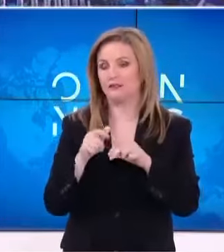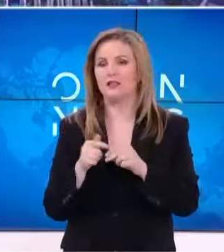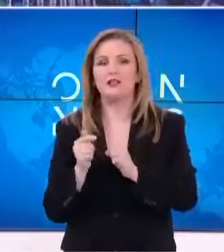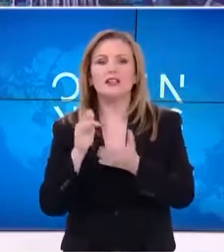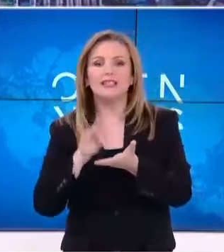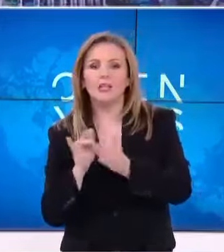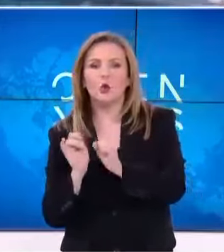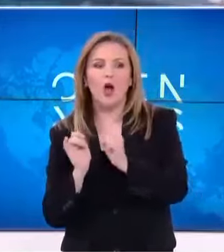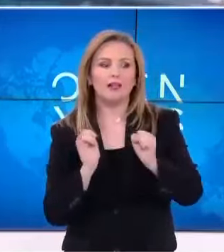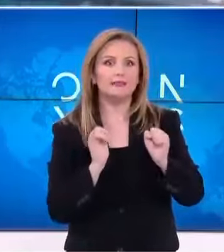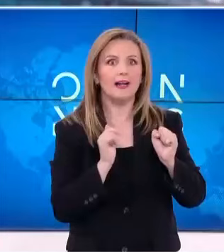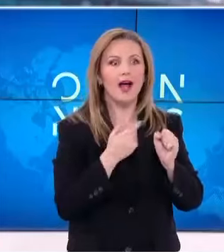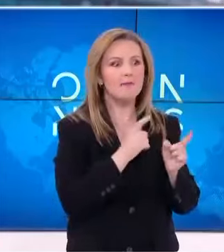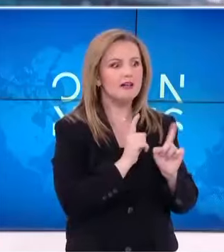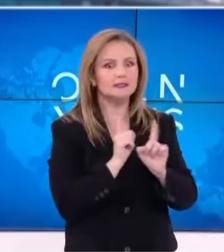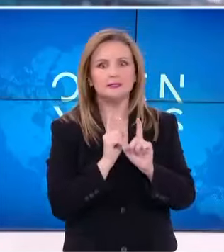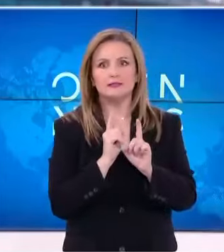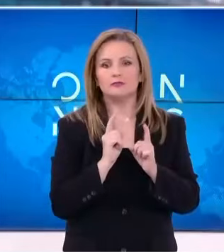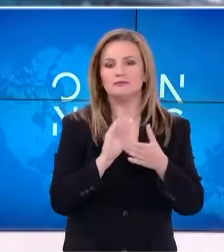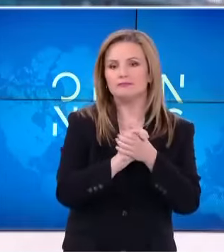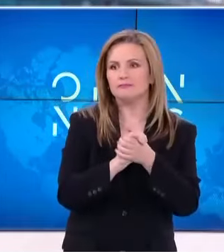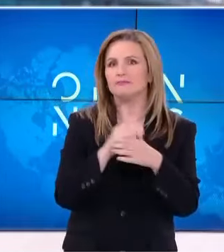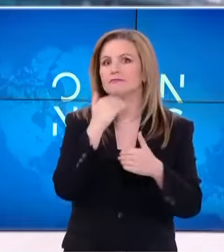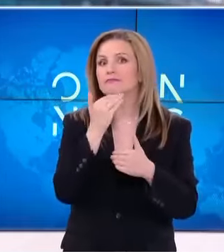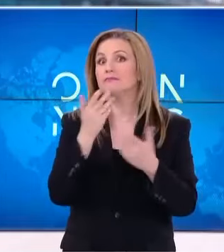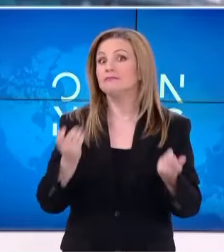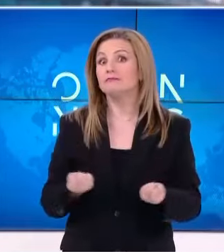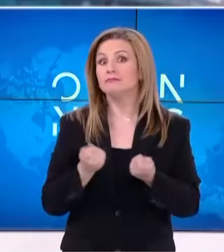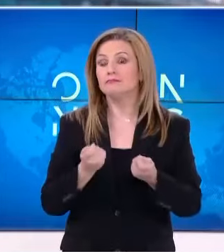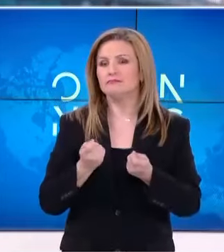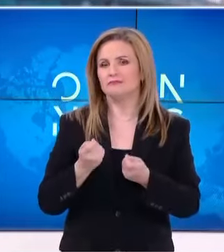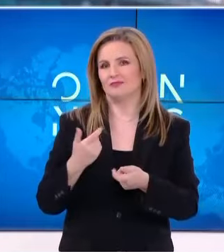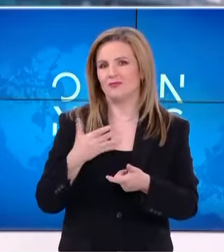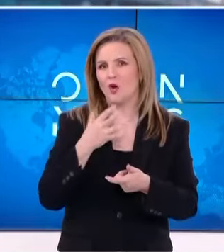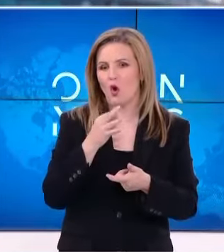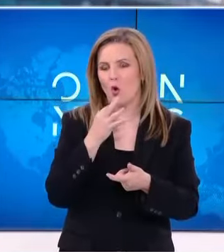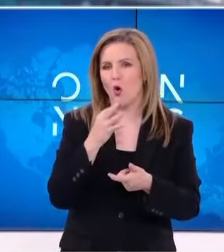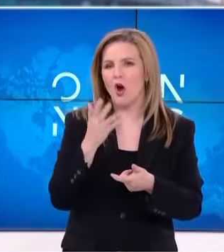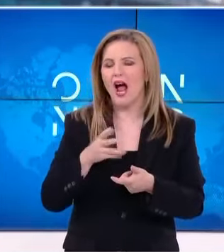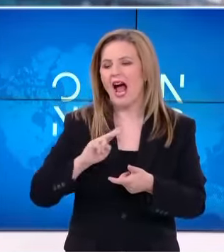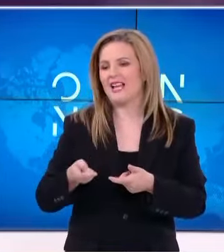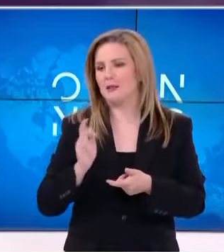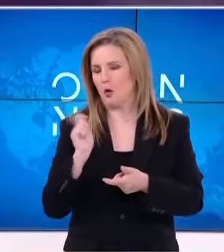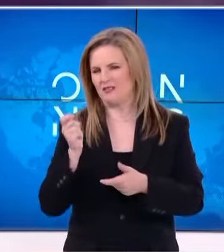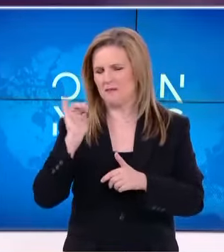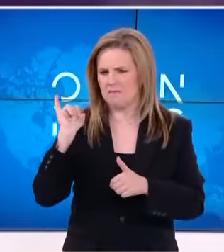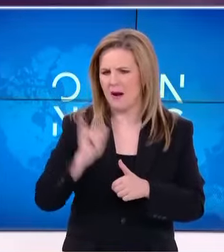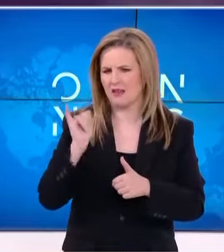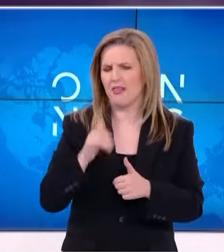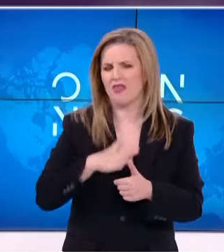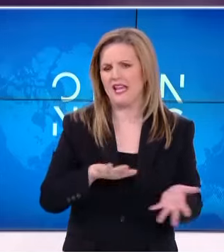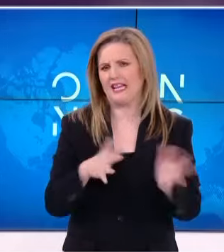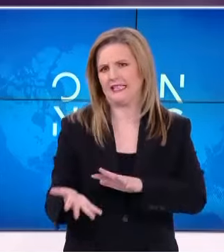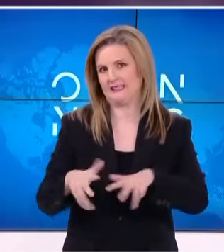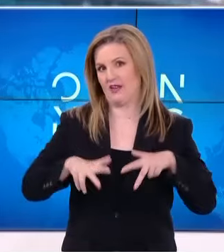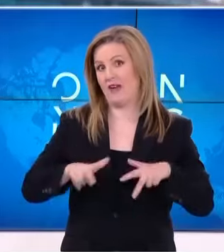δημοκρατίας να μην μπορούν να συ θούν πώς όλες οι αντιπολιτεύσεις διαχρονικά θέλουν να πέσει η κυβέρνηση πάντα αυτό λέει η αντιπολίτευση πώς θα